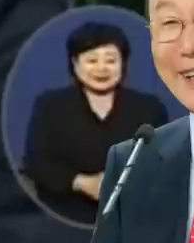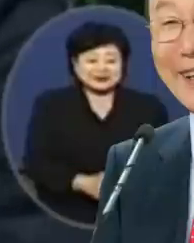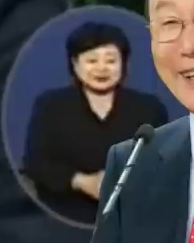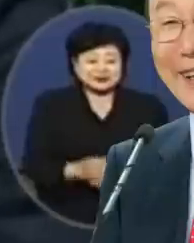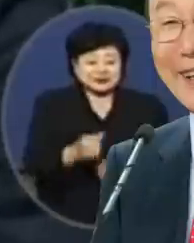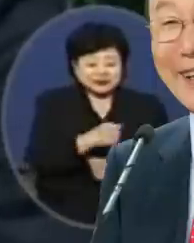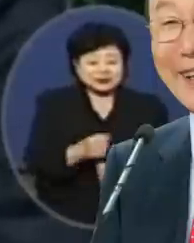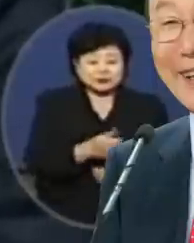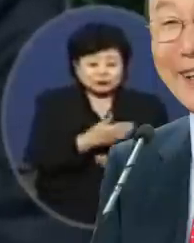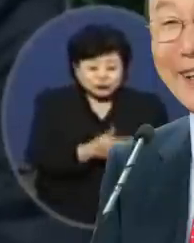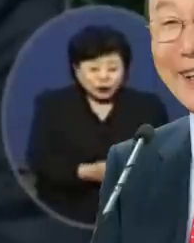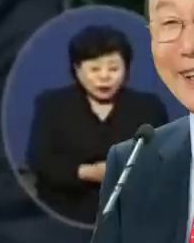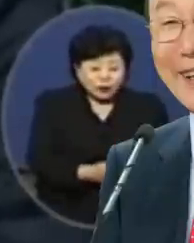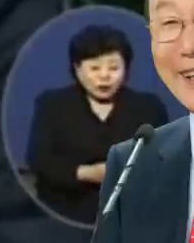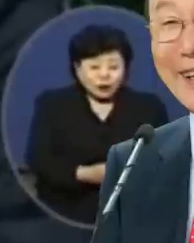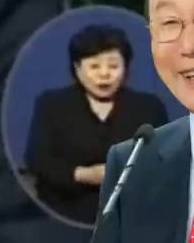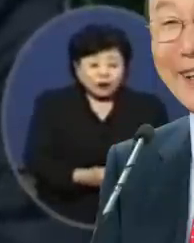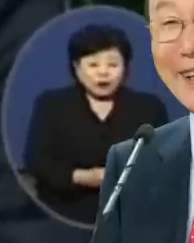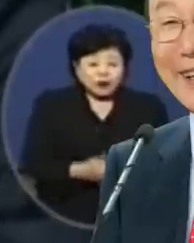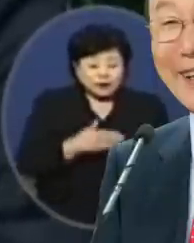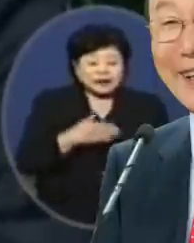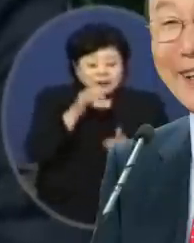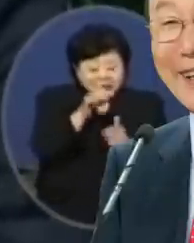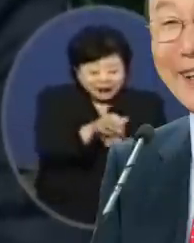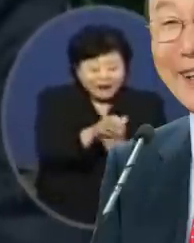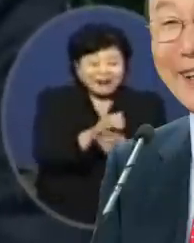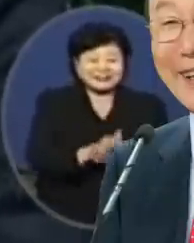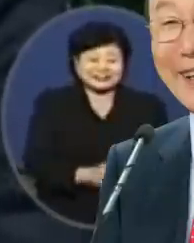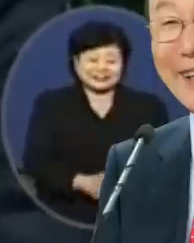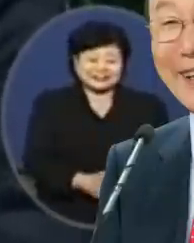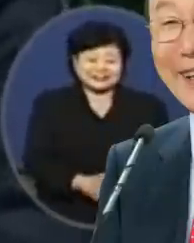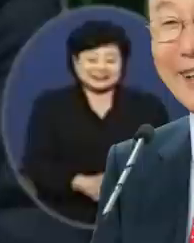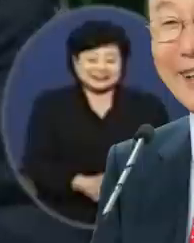짐 무겁지? 수고하고 무거운 짐을 내게 맡겨라.